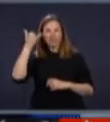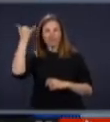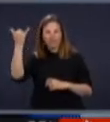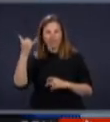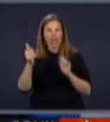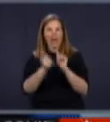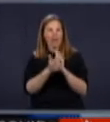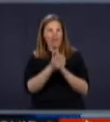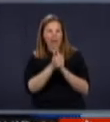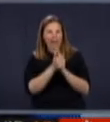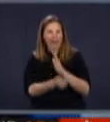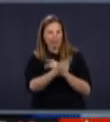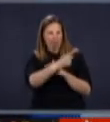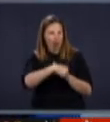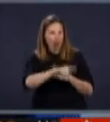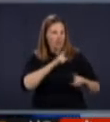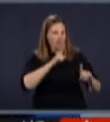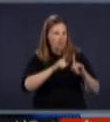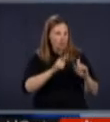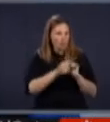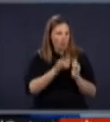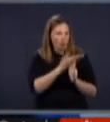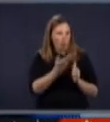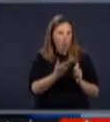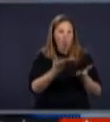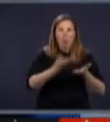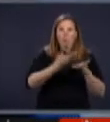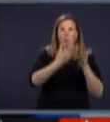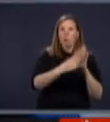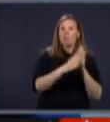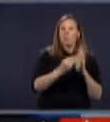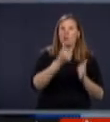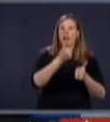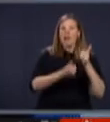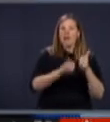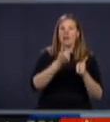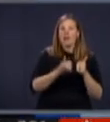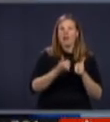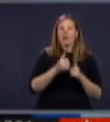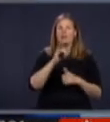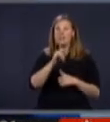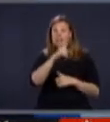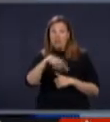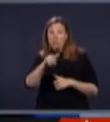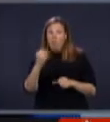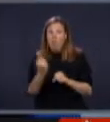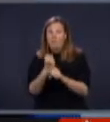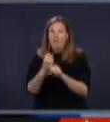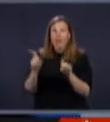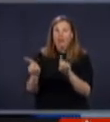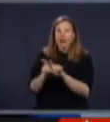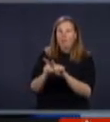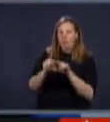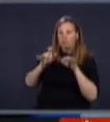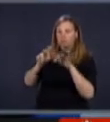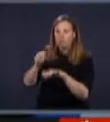modèle pour le Québec, là. Mais je veux juste vous dire, si jamais vous le feriez en clan, de façon clandestine, et je ne vous le recommande